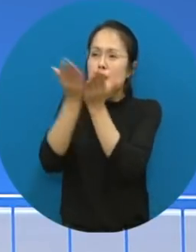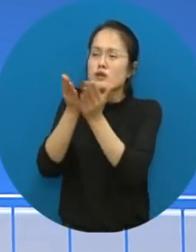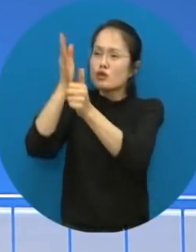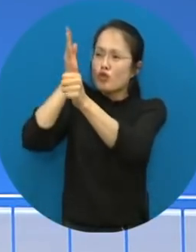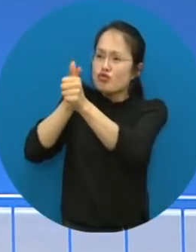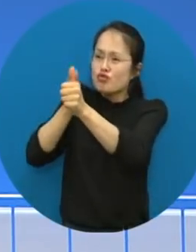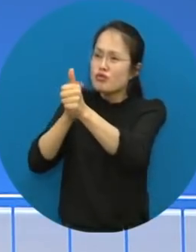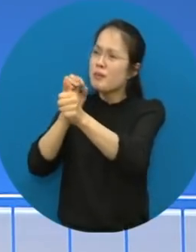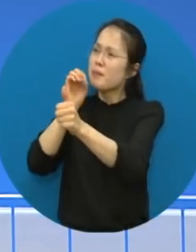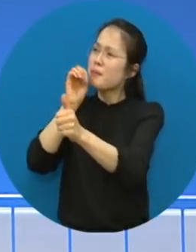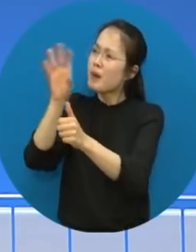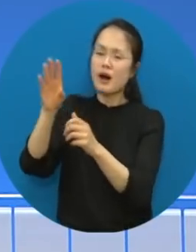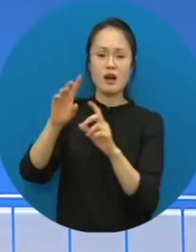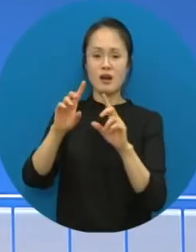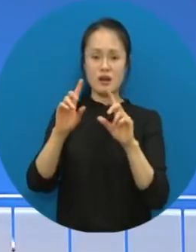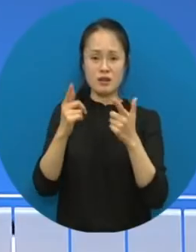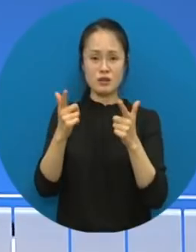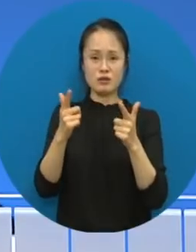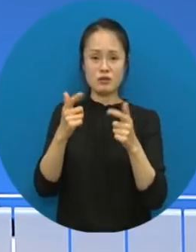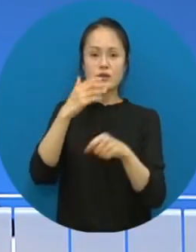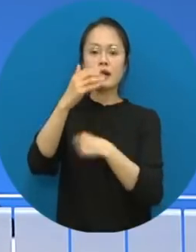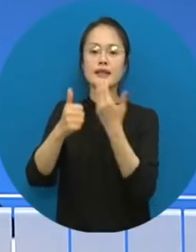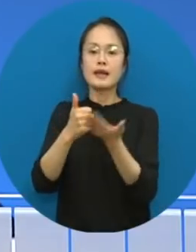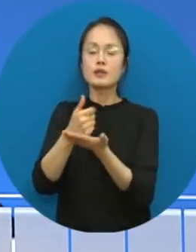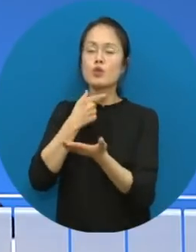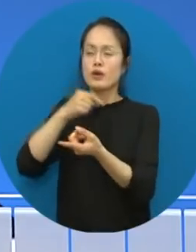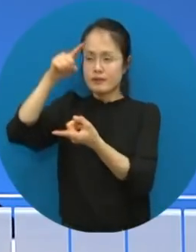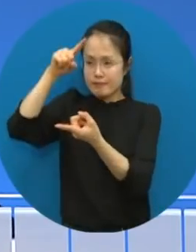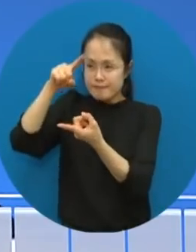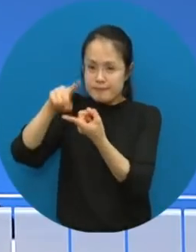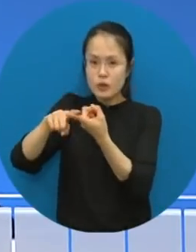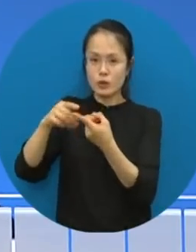하나님 말씀하시옵소서 행하겠나이다.